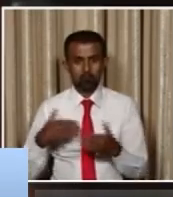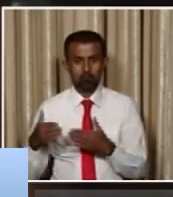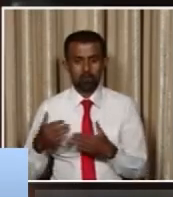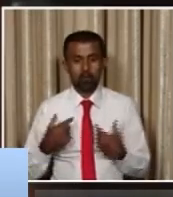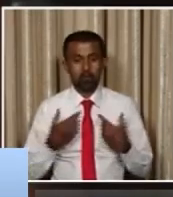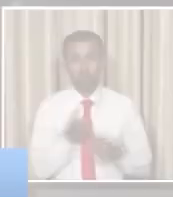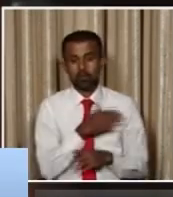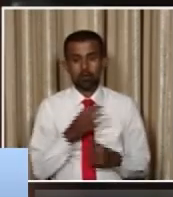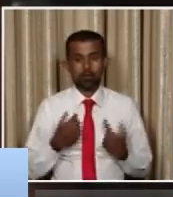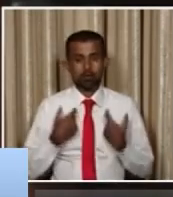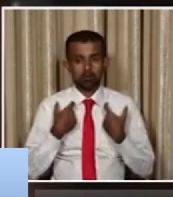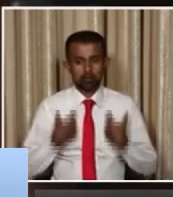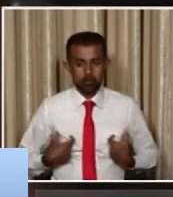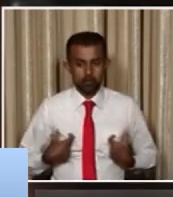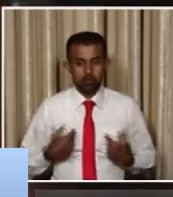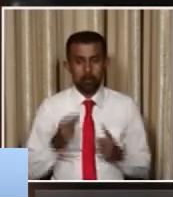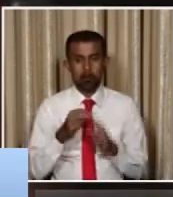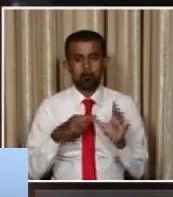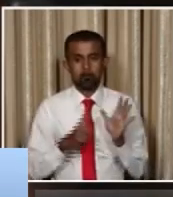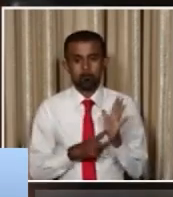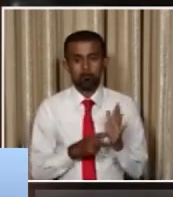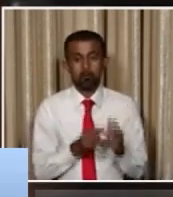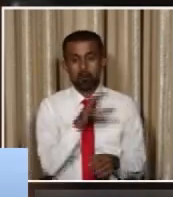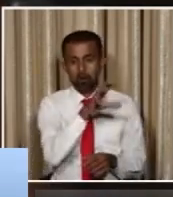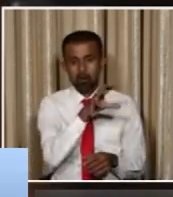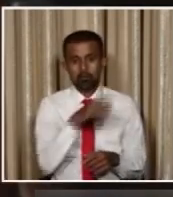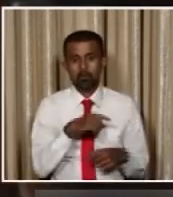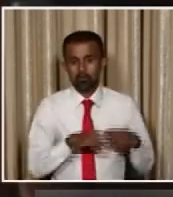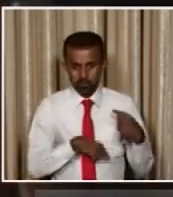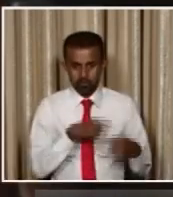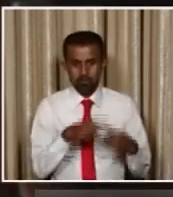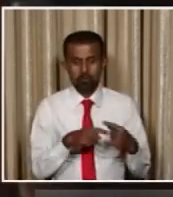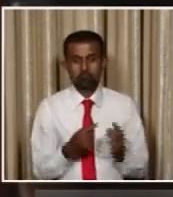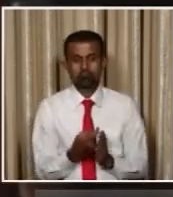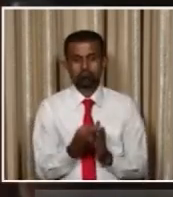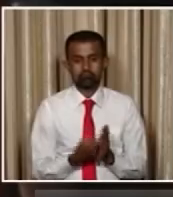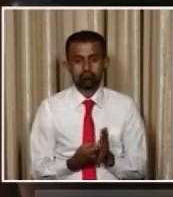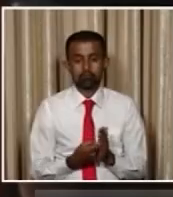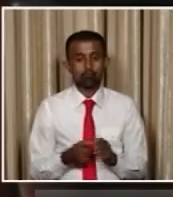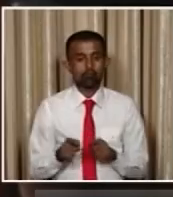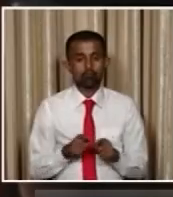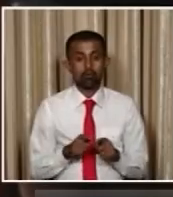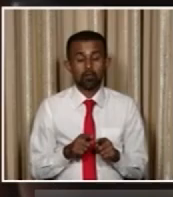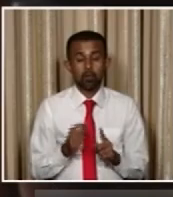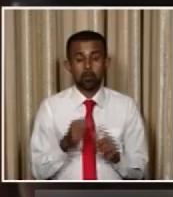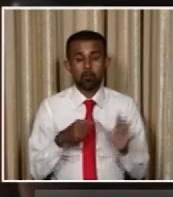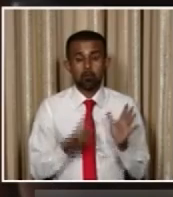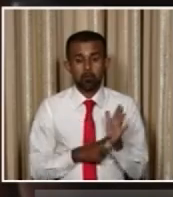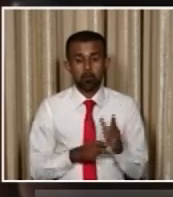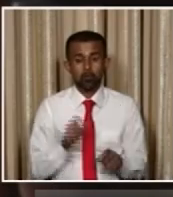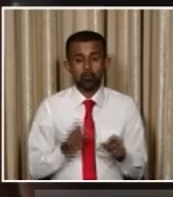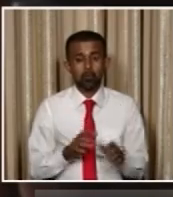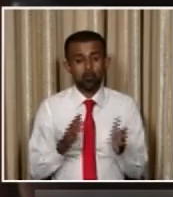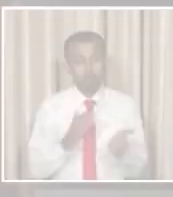හිටපු ජනාධිපතිවරයාත් පලස්තීනය වෙනුවෙන් එතුමා දිගටම ඒ ප්‍රතිපත්තිය විතරක් නෙමෙයි එතුමා පලස්තීනය වෙනුවෙන් විශාල